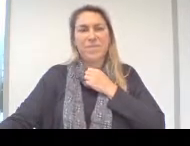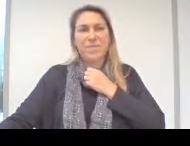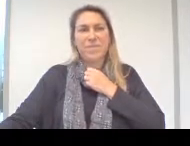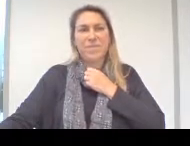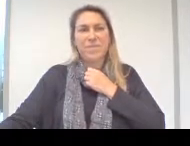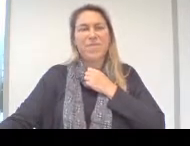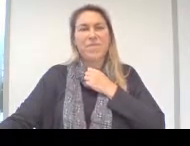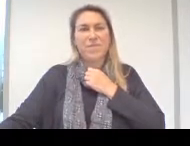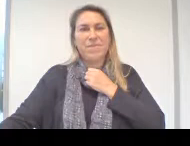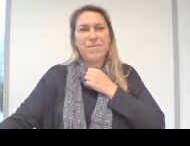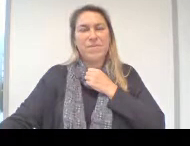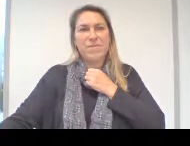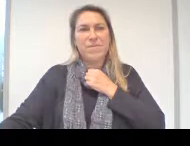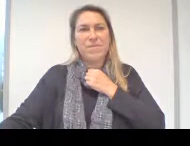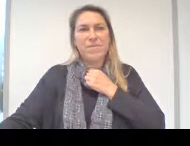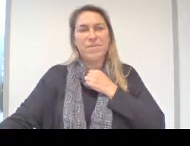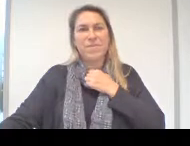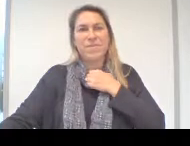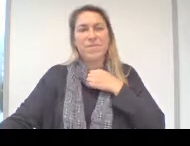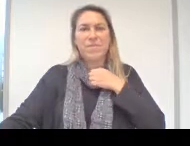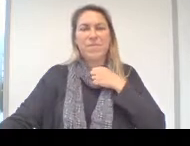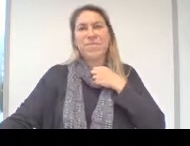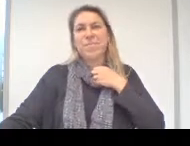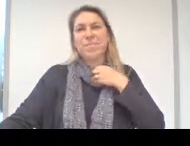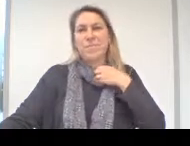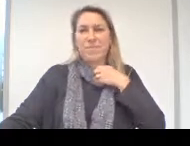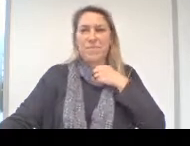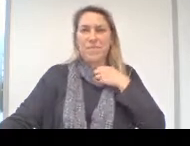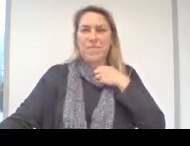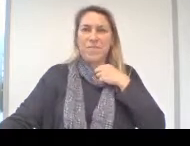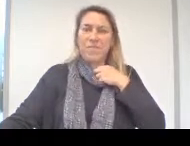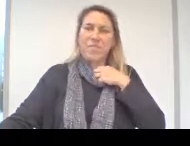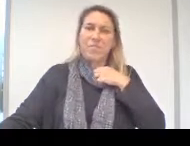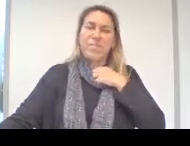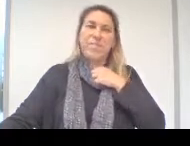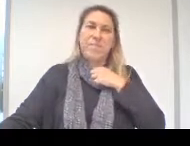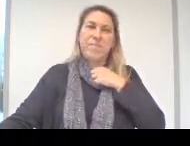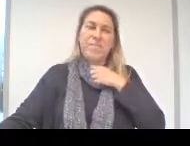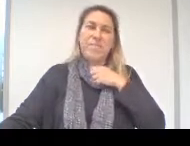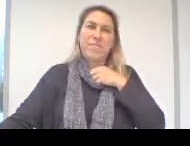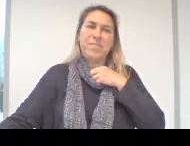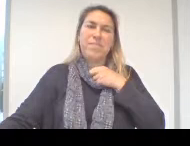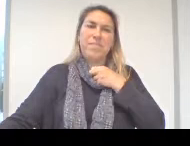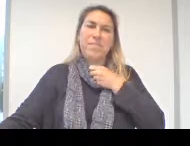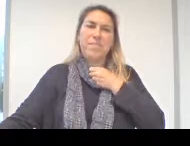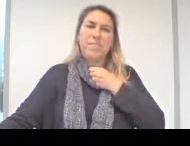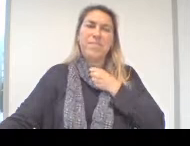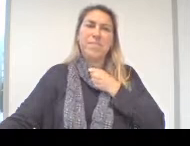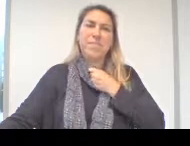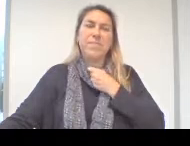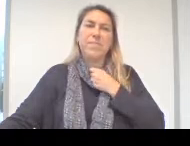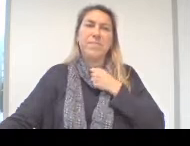formés dans le cadre de la formation continue ou qui se sont professionnalisés aussi par l'expérience. Et puis qui